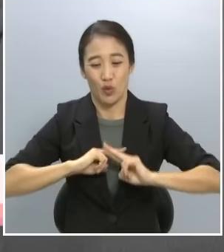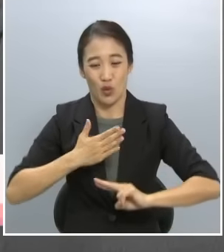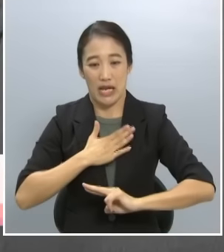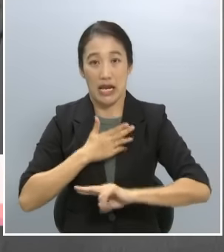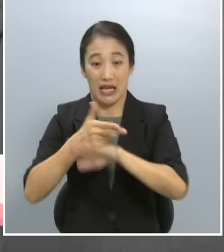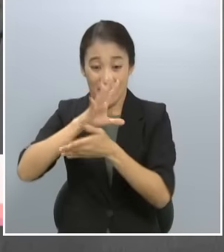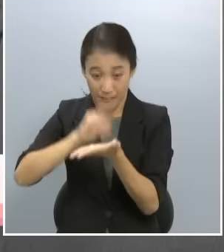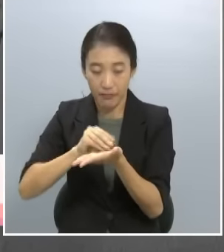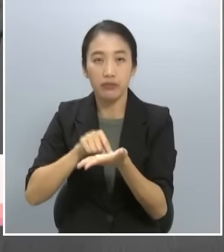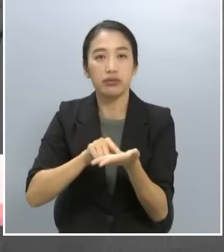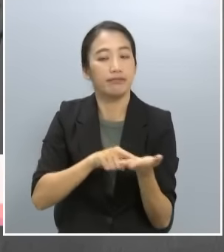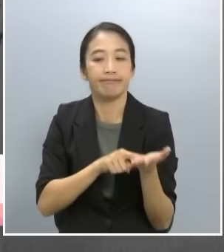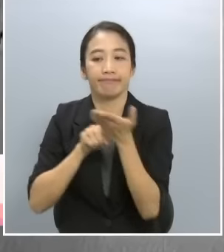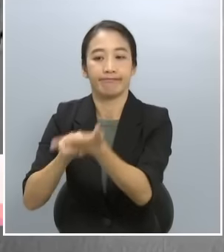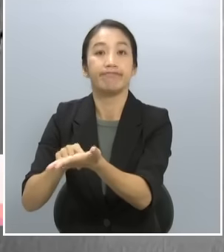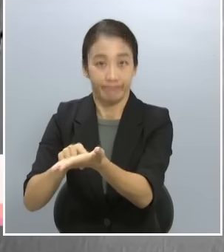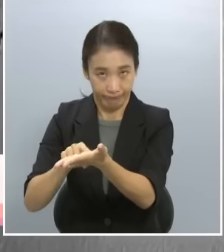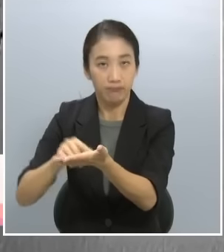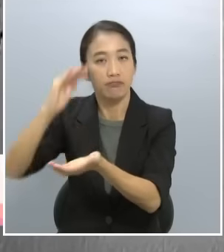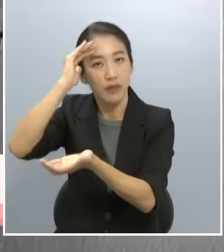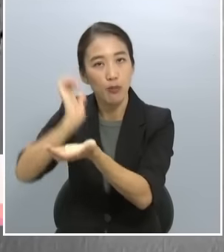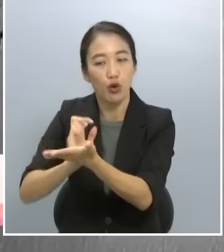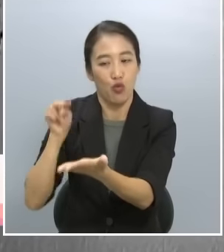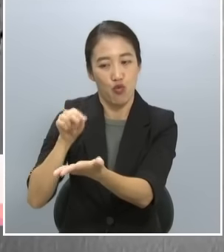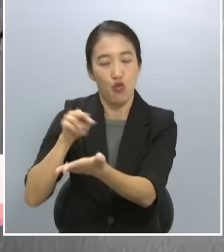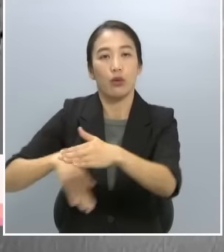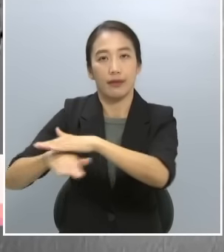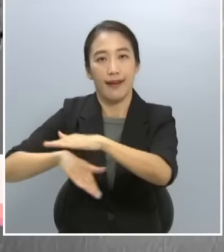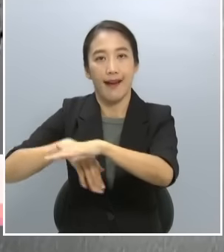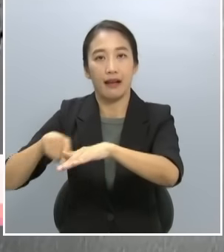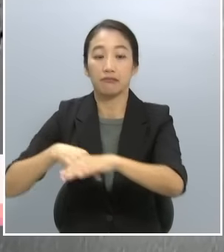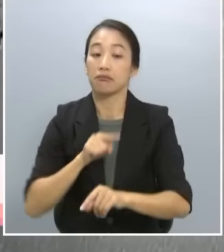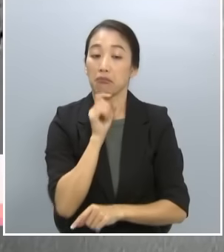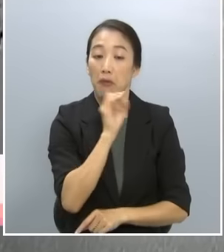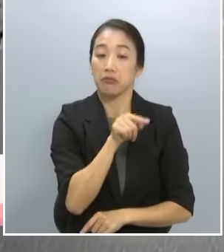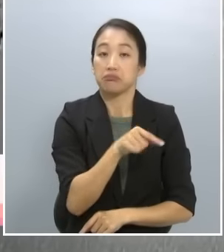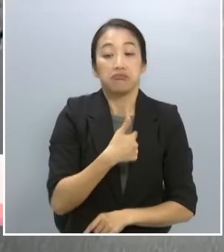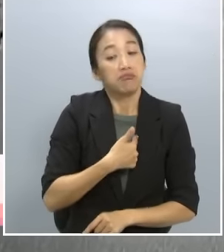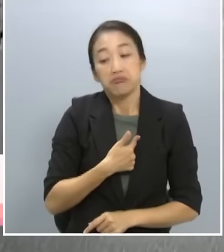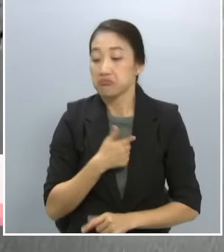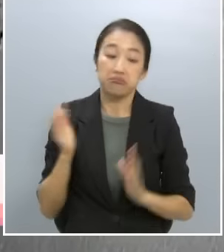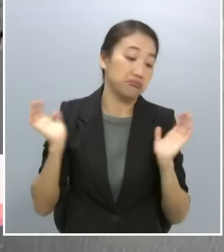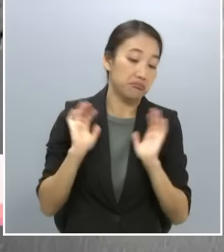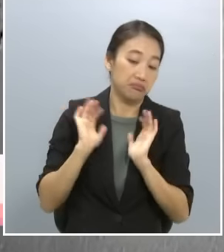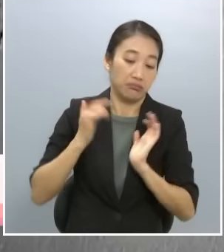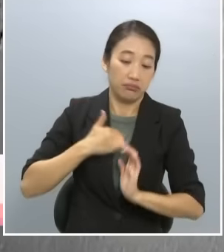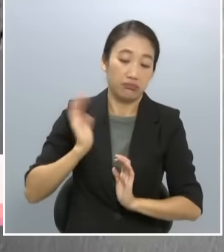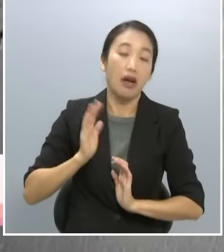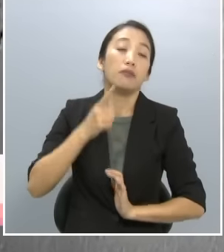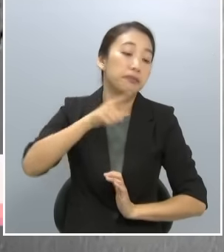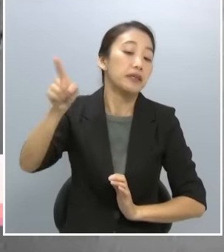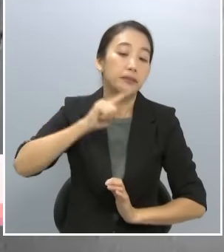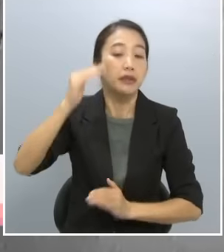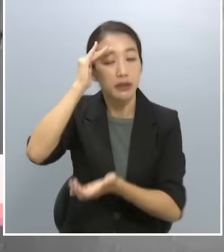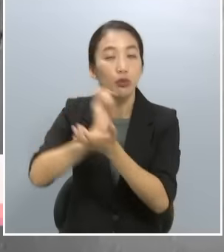แจ้งความคู่กรณียังปฏิเสธแล้วผู้ท้าทายบอกเอาเลยไม่แจ้งความเลย